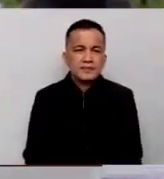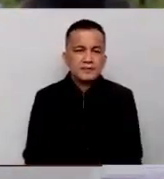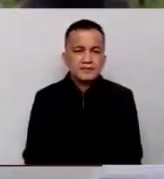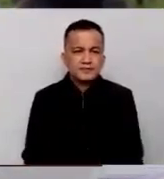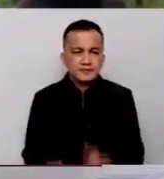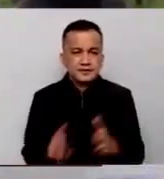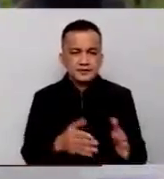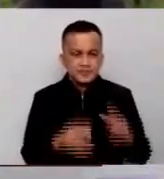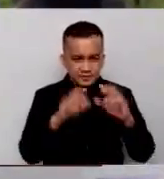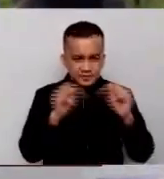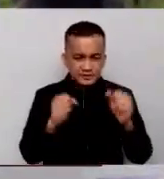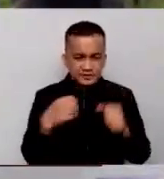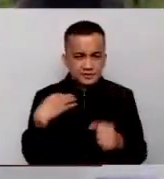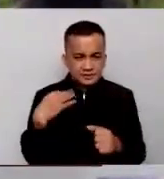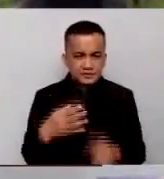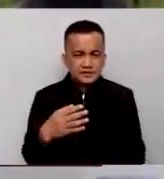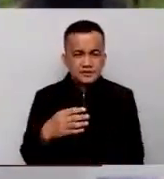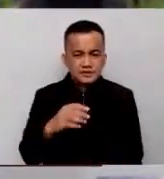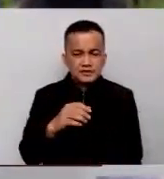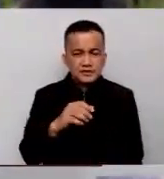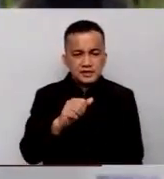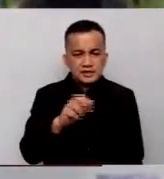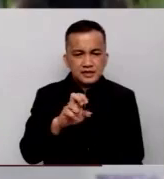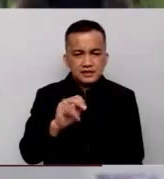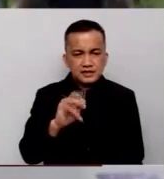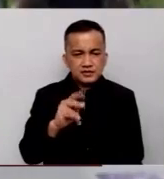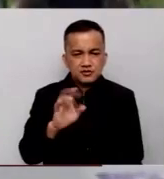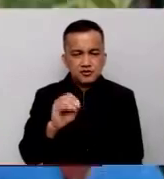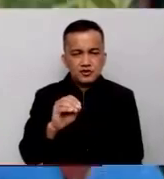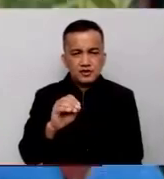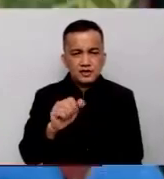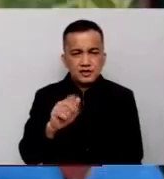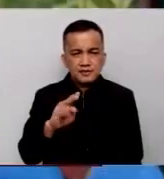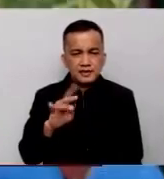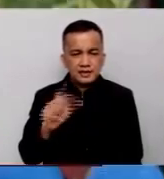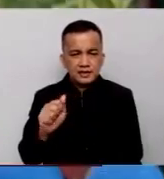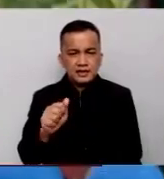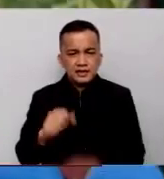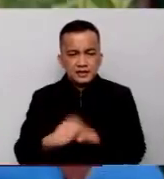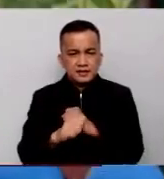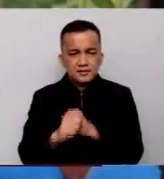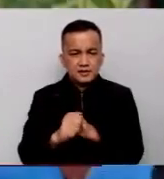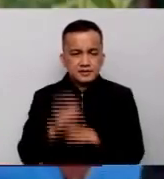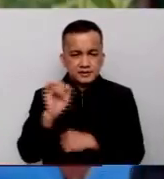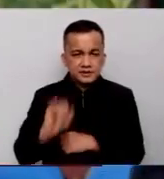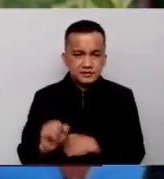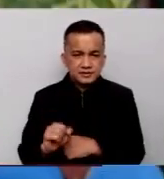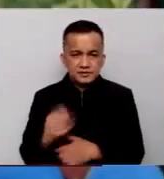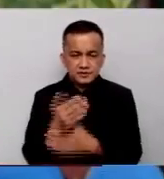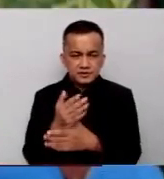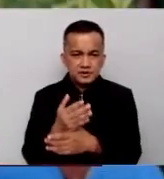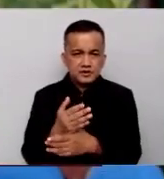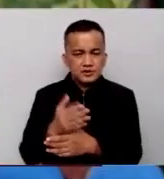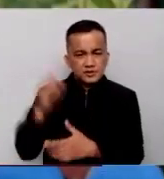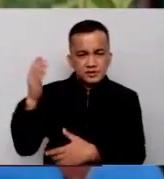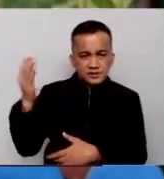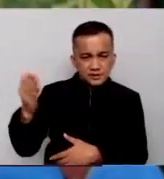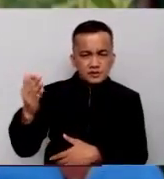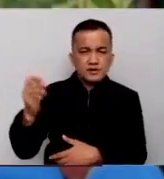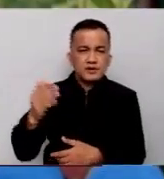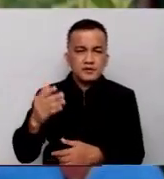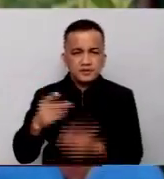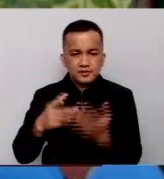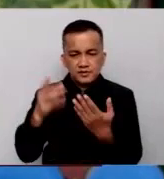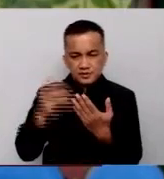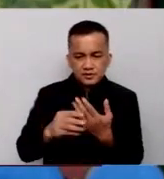presidential candidate na si Ernesto Abella nangampan niya sa Iligan City. Ibinahagi niya sa mga pastor ang kanyang mga plataporma kaugnay